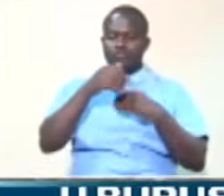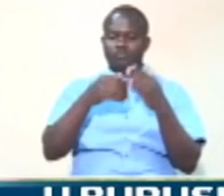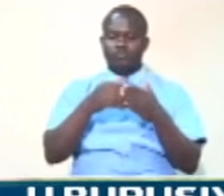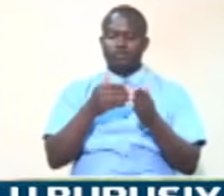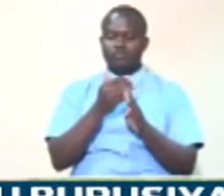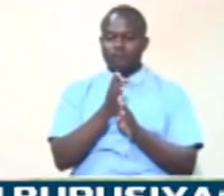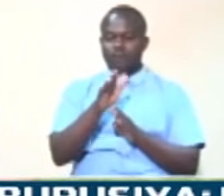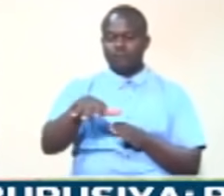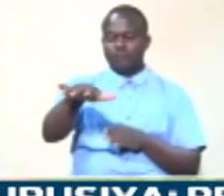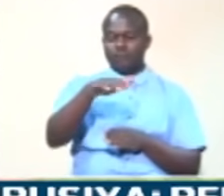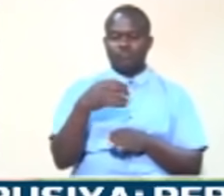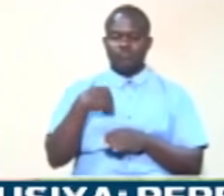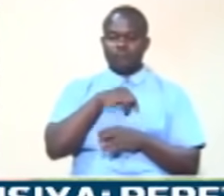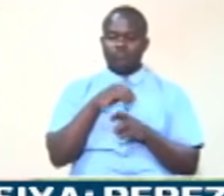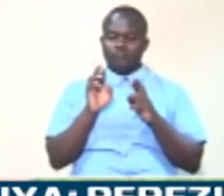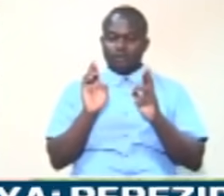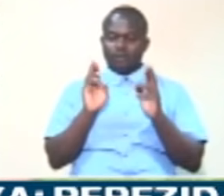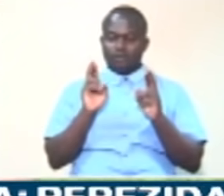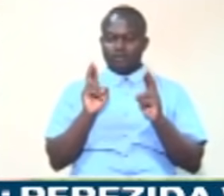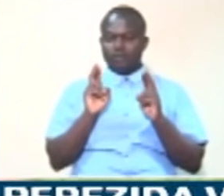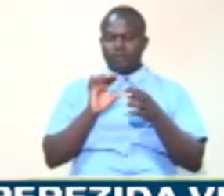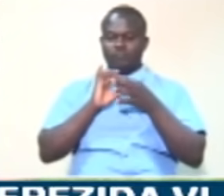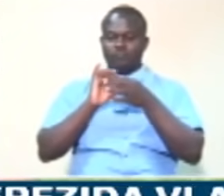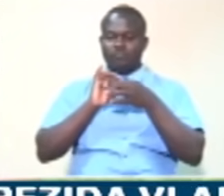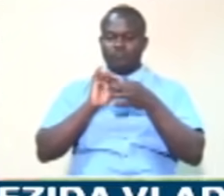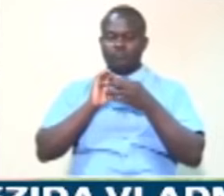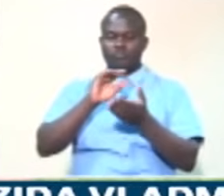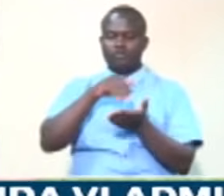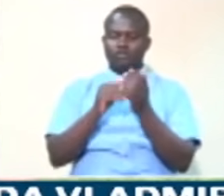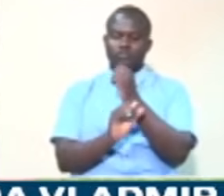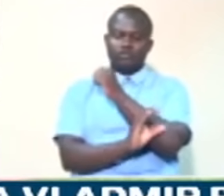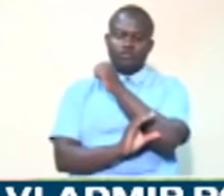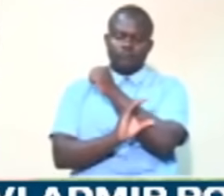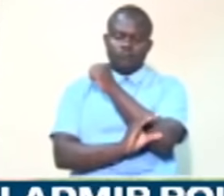bahagororerwa. So tukaba twizera ko ku bufatanye bw'ikigo cy'igihugu